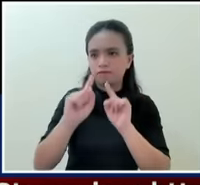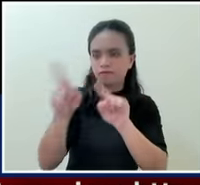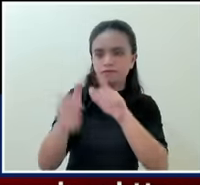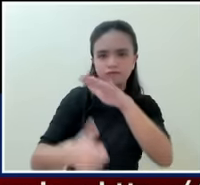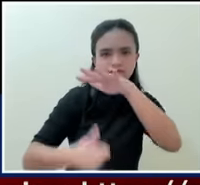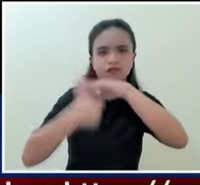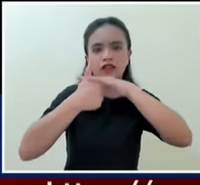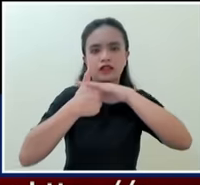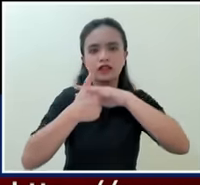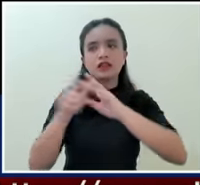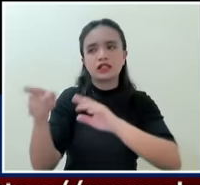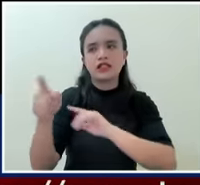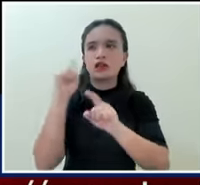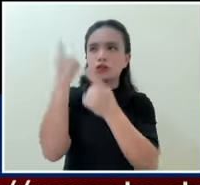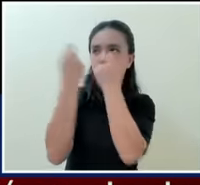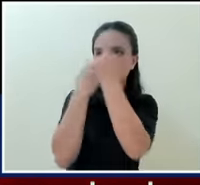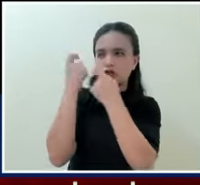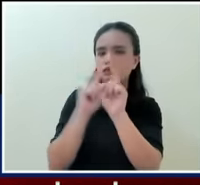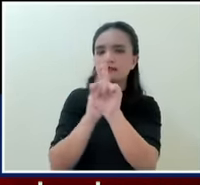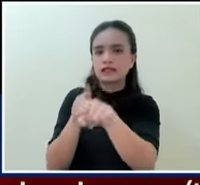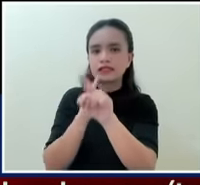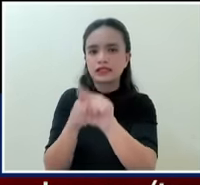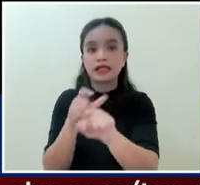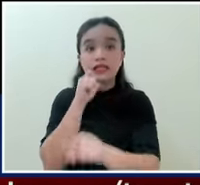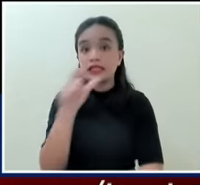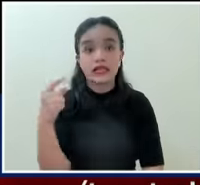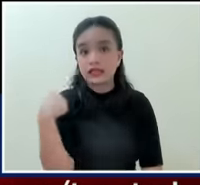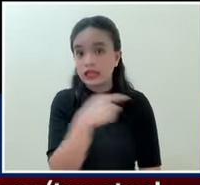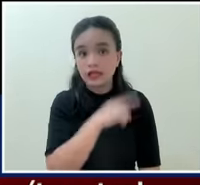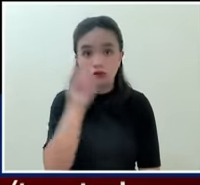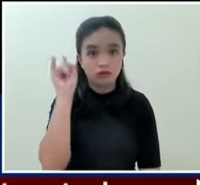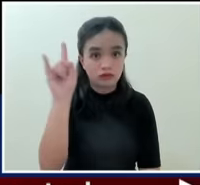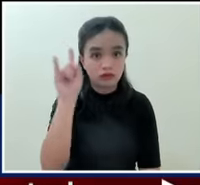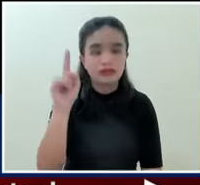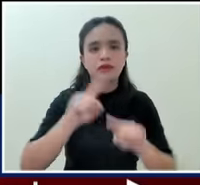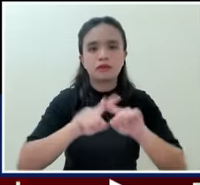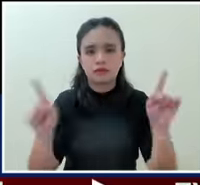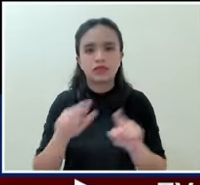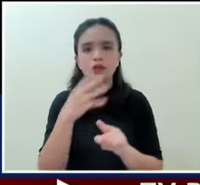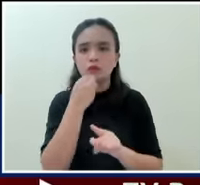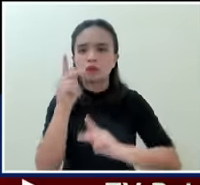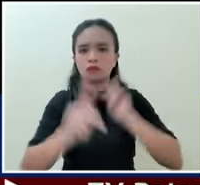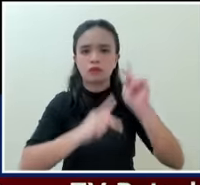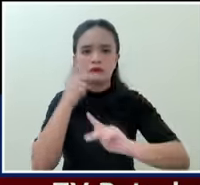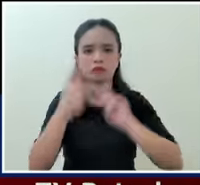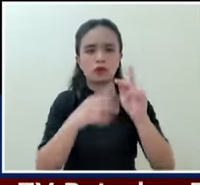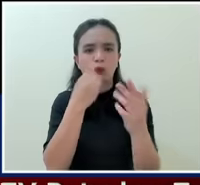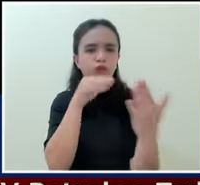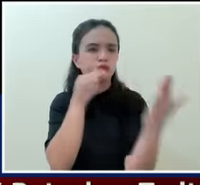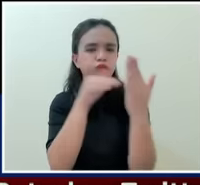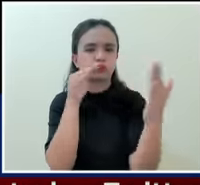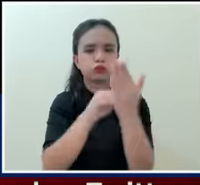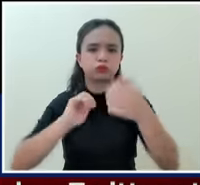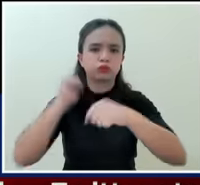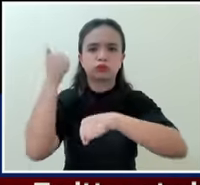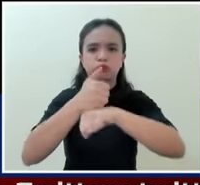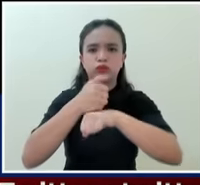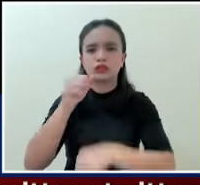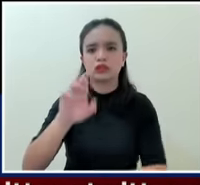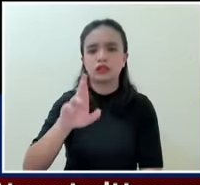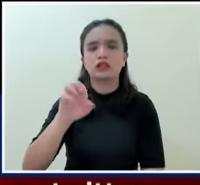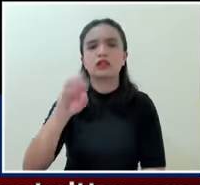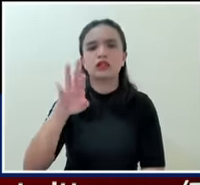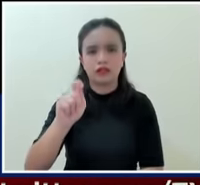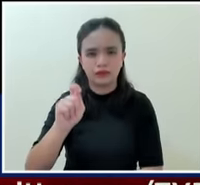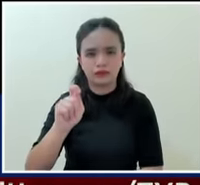rin yung mga katanungan. Hindi lang natin mga media, kundi lalong higit yung mga netizens na pumupuna sa pagpapatayo ng resort sa UNESCO